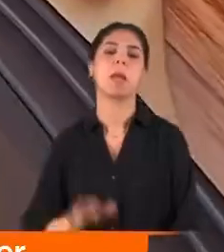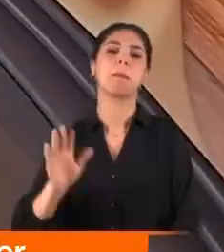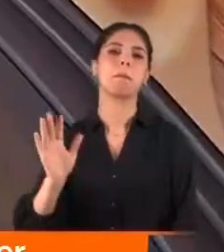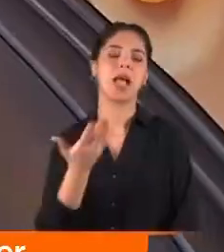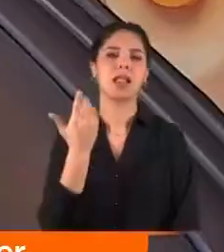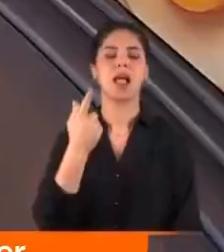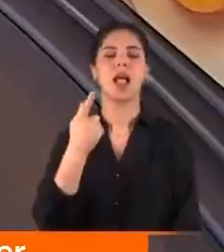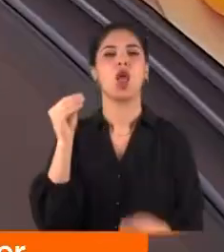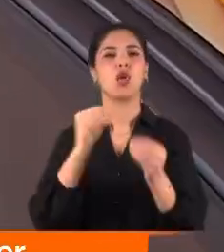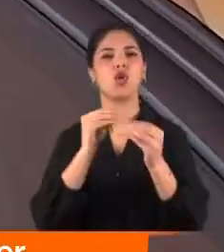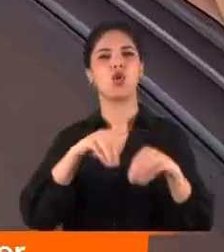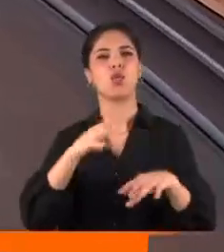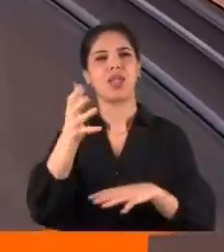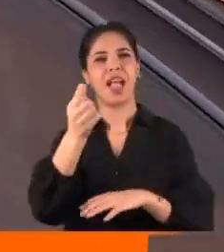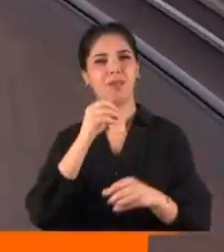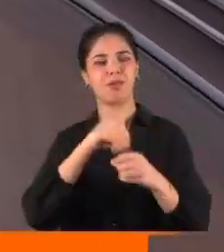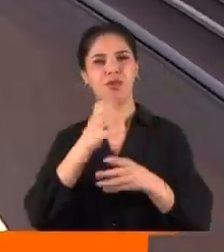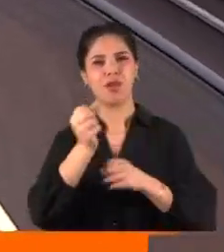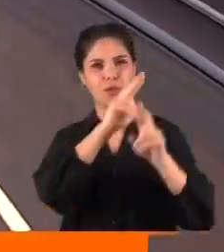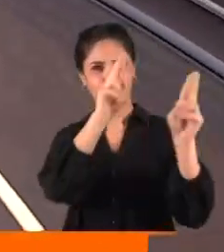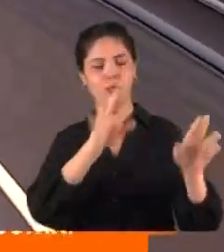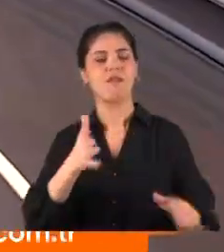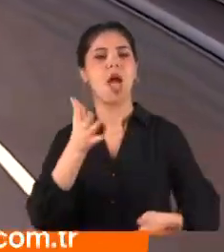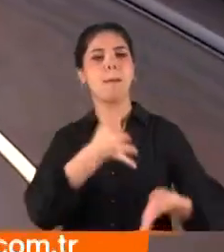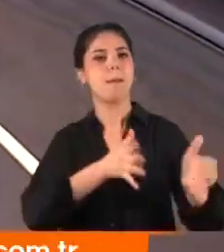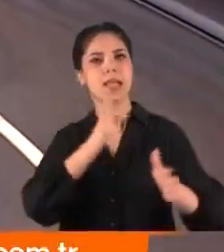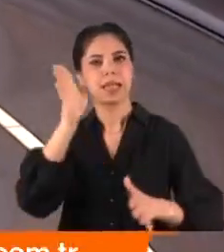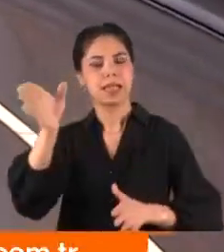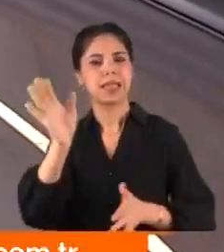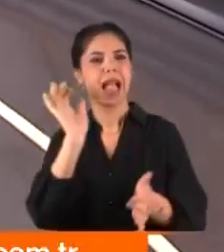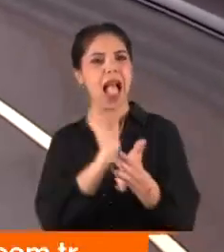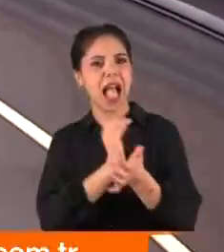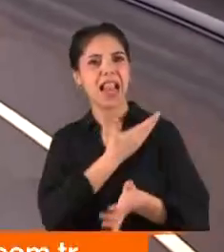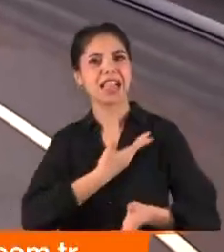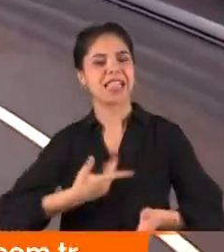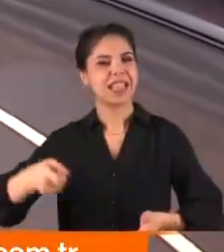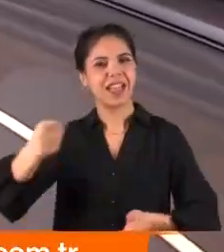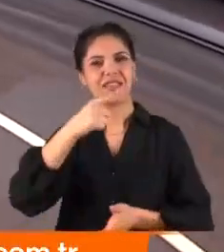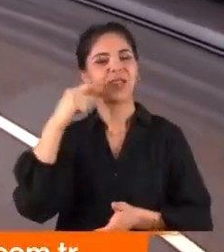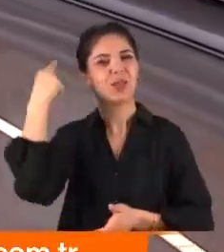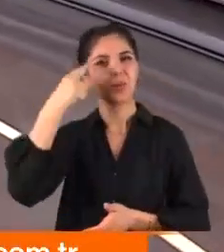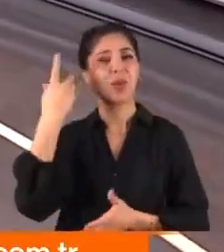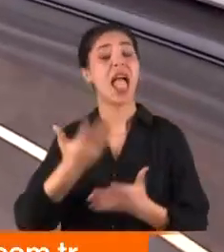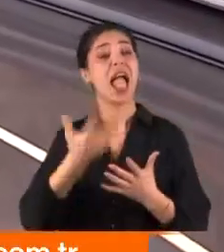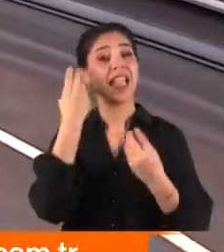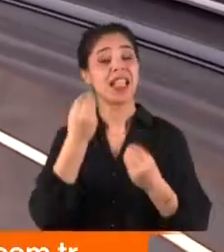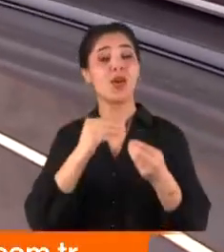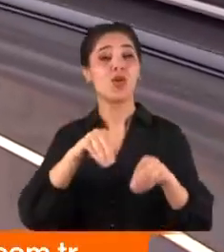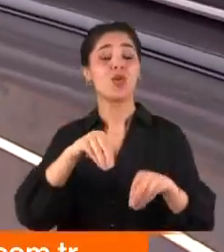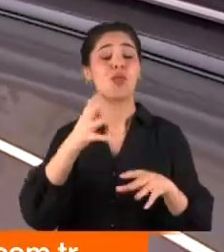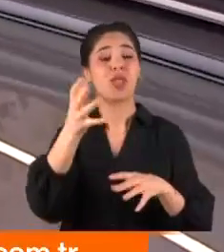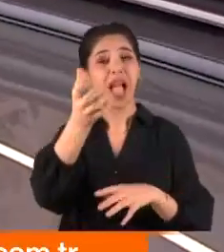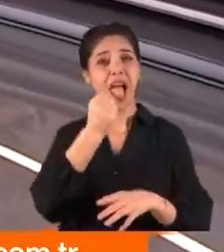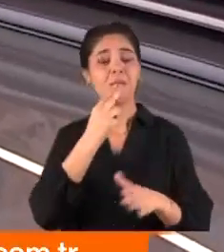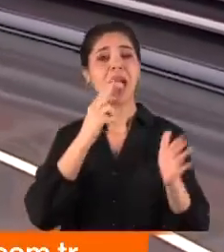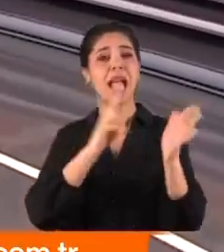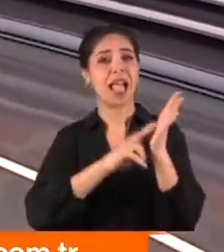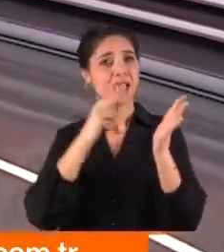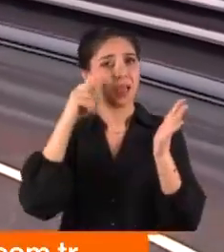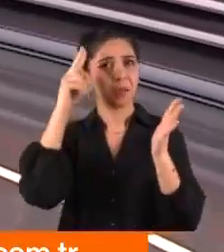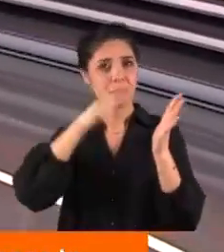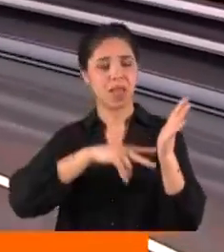Diyelim ki yumurta almak için markete ya da pazara gittiniz ve ailenizi, sevdiklerinizi düşünerek en iyisini almak için de kodlarına baktınız.